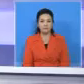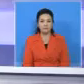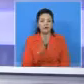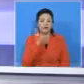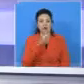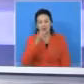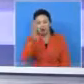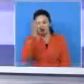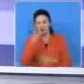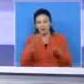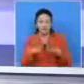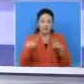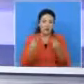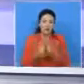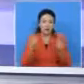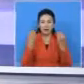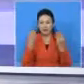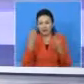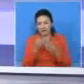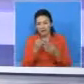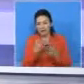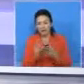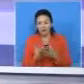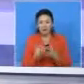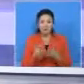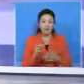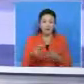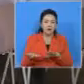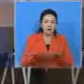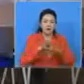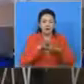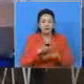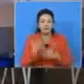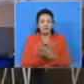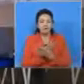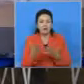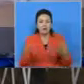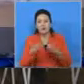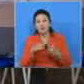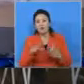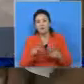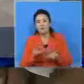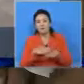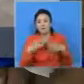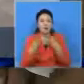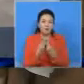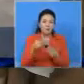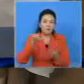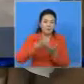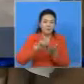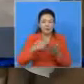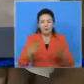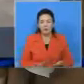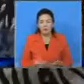Анаға тағзым орталығында отбасы құндылығын насихаттау бағытында тағылымды шара өтті. Оған бірнеше үлгілі отбасы қатысып, өнегелі өмірлерінен